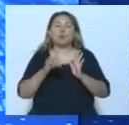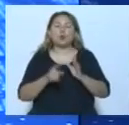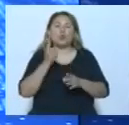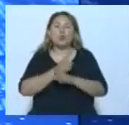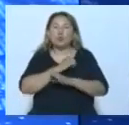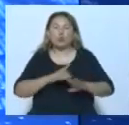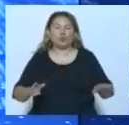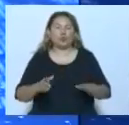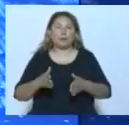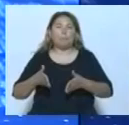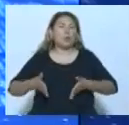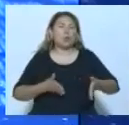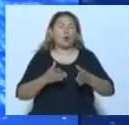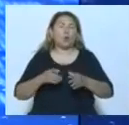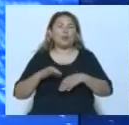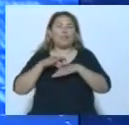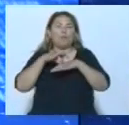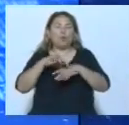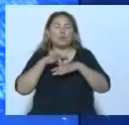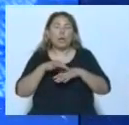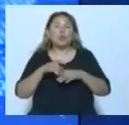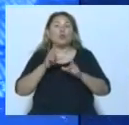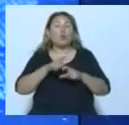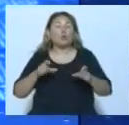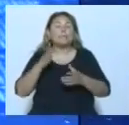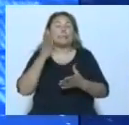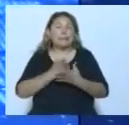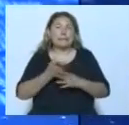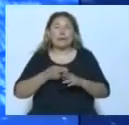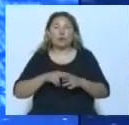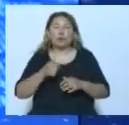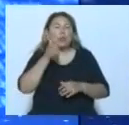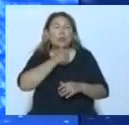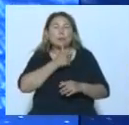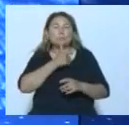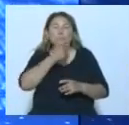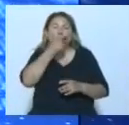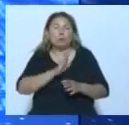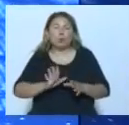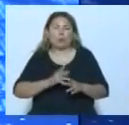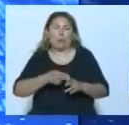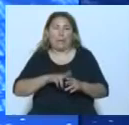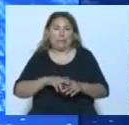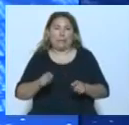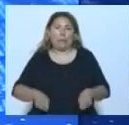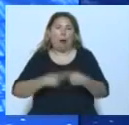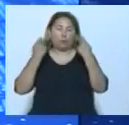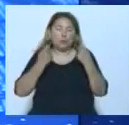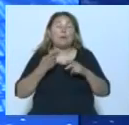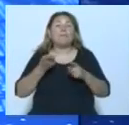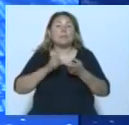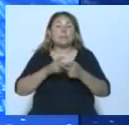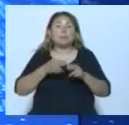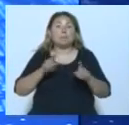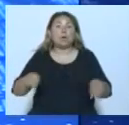ездить по республиканской дороге. Однако количество водителей, не соблюдающих новые требования, не уменьшается, говорят ответственные. В связи с этим в регионе